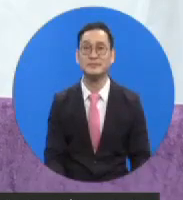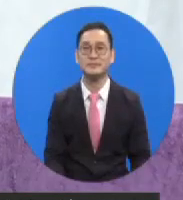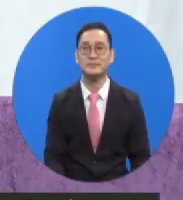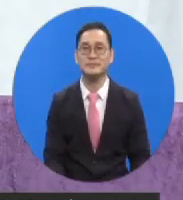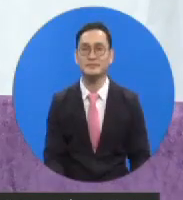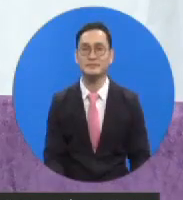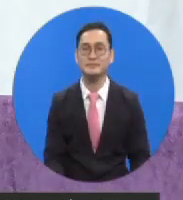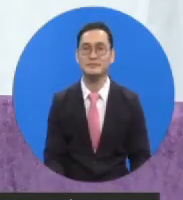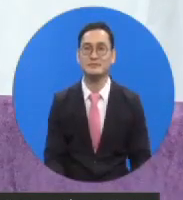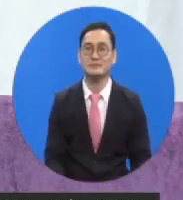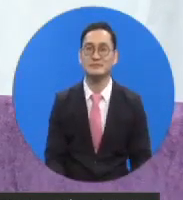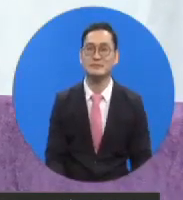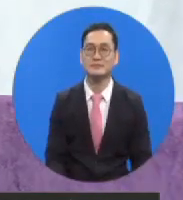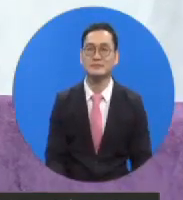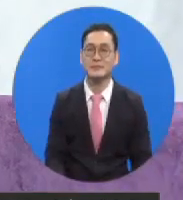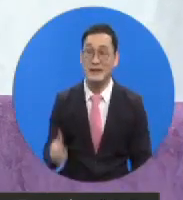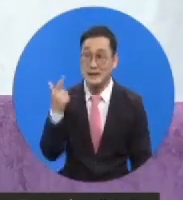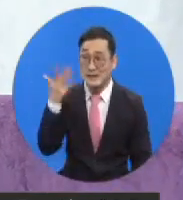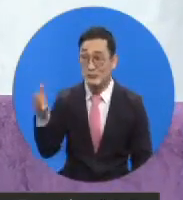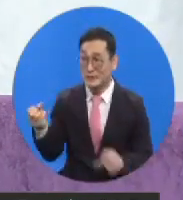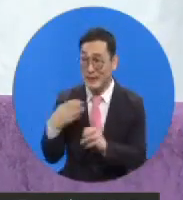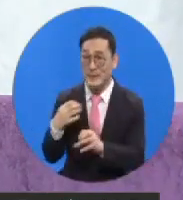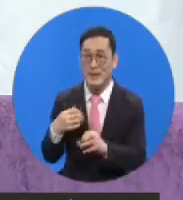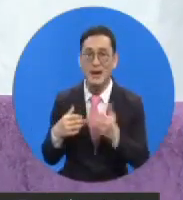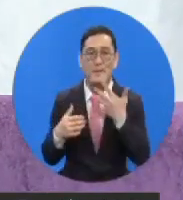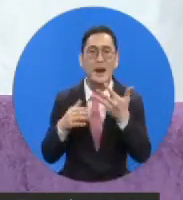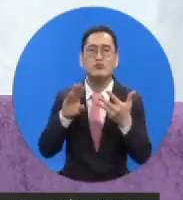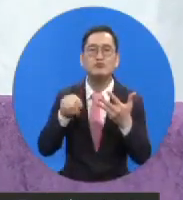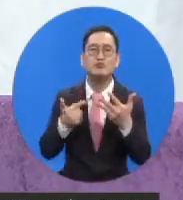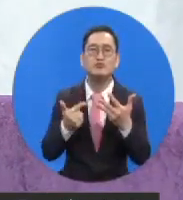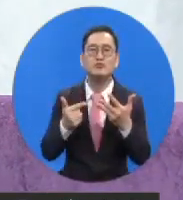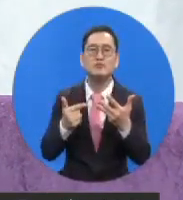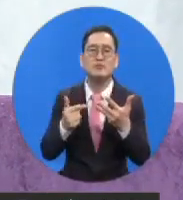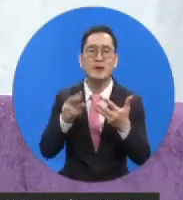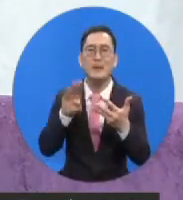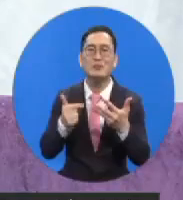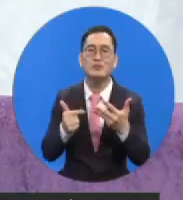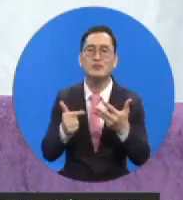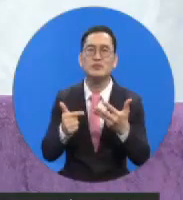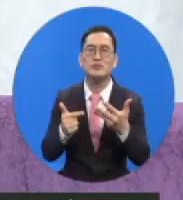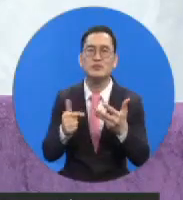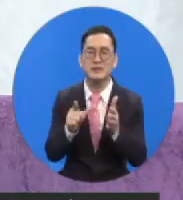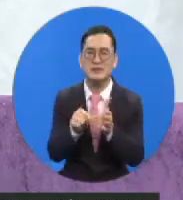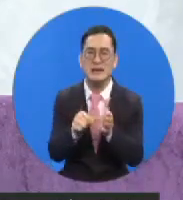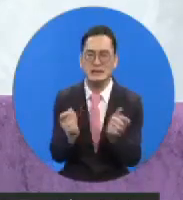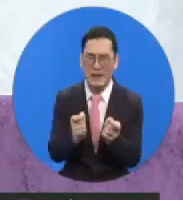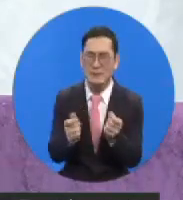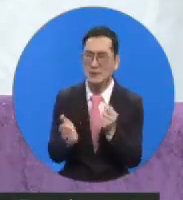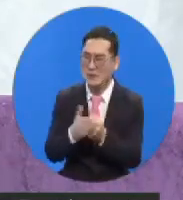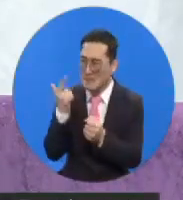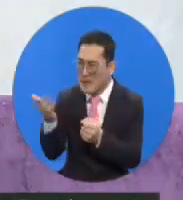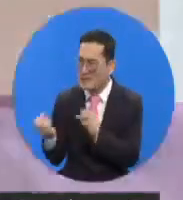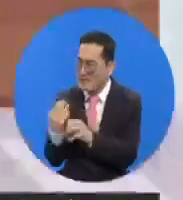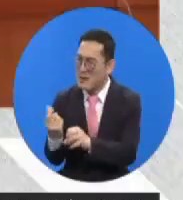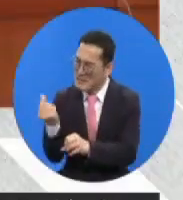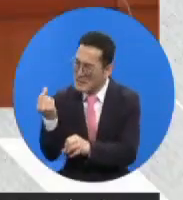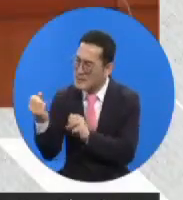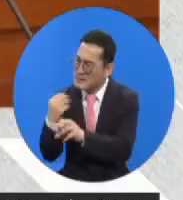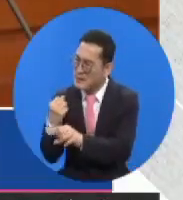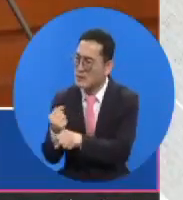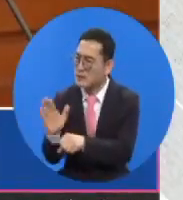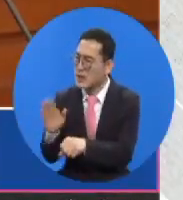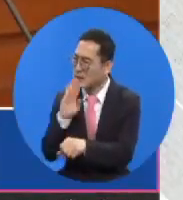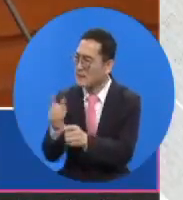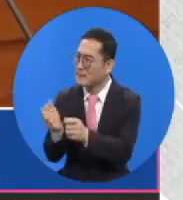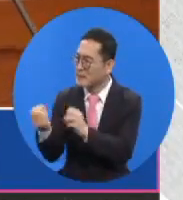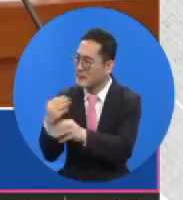사실 질문과 답변을 다 8분에 맞춰야 됩니다. 그러다 보니까 굉장히 의원들도 마음이 급하고 그래서 속전속결로 막 빨리빨리 대답을 원하는데